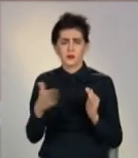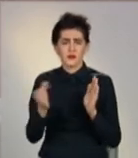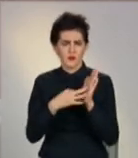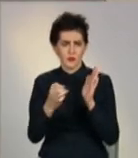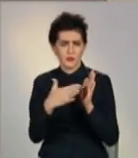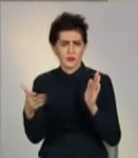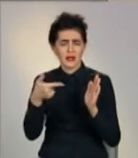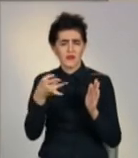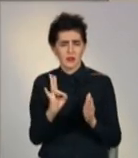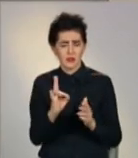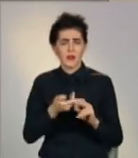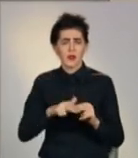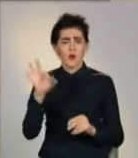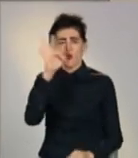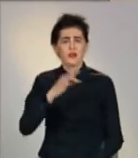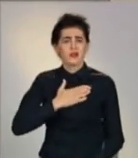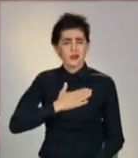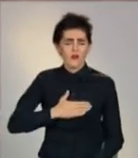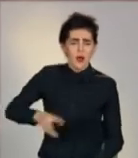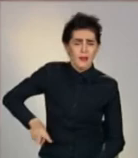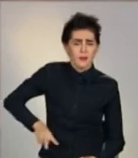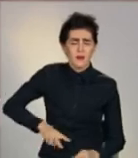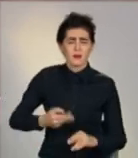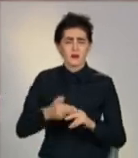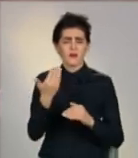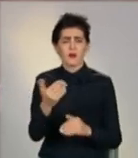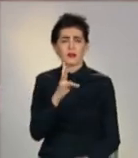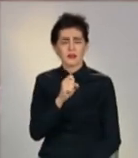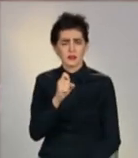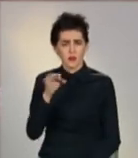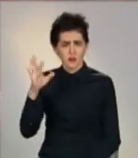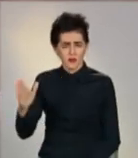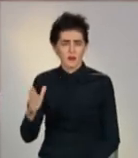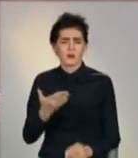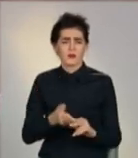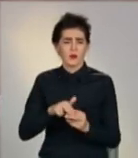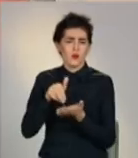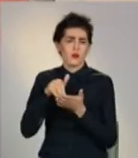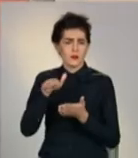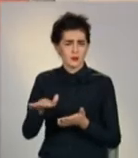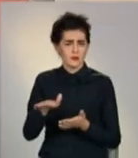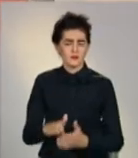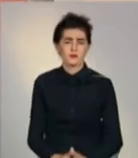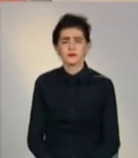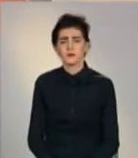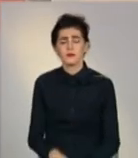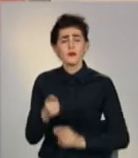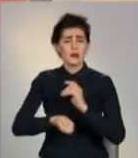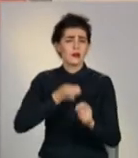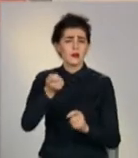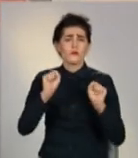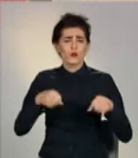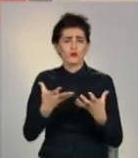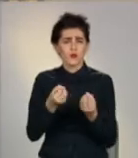5880 гривень. У задоволенні адміністративного позову Азарова Павла Миколайовича відмовити. Позивач може оскаржити